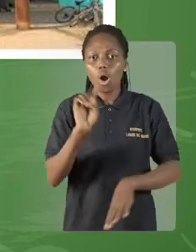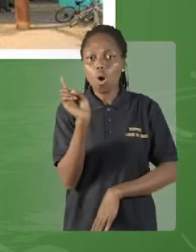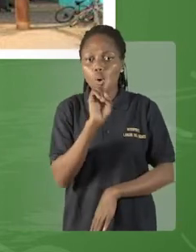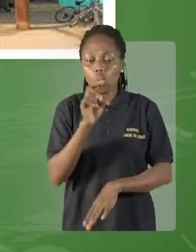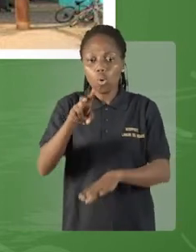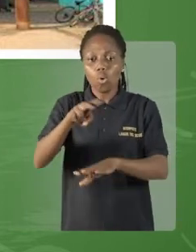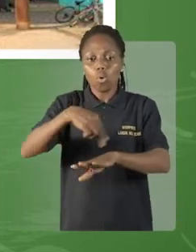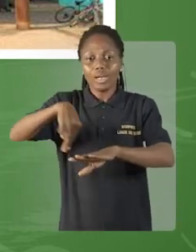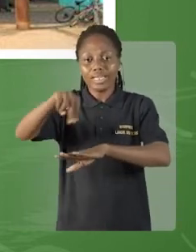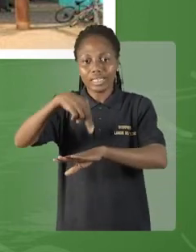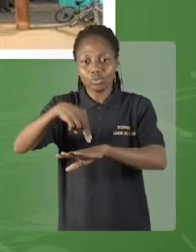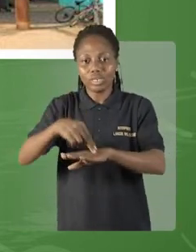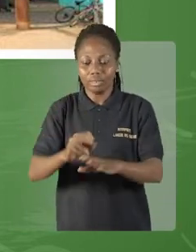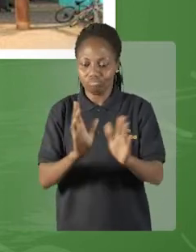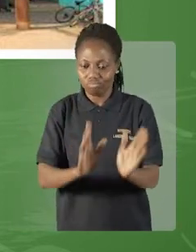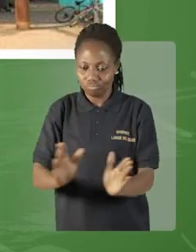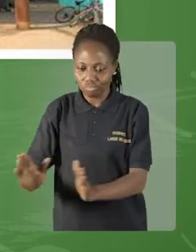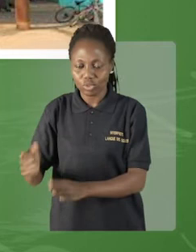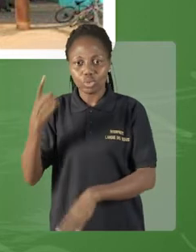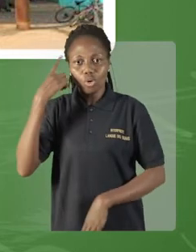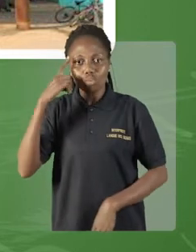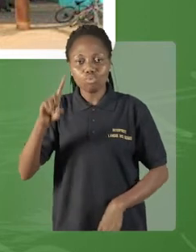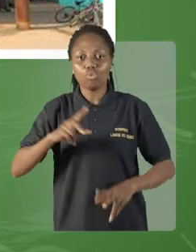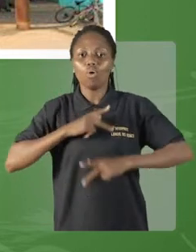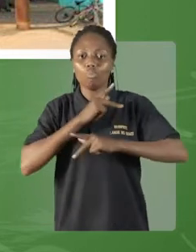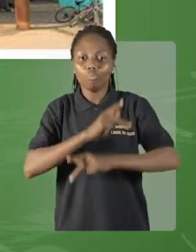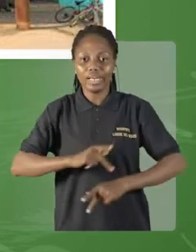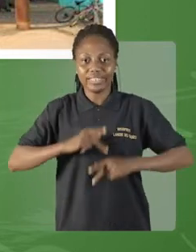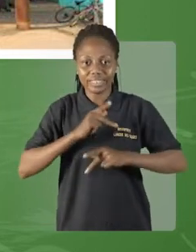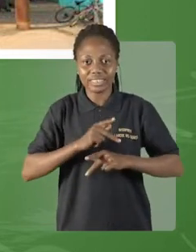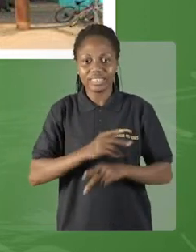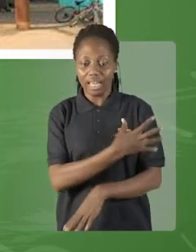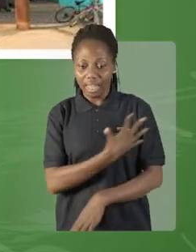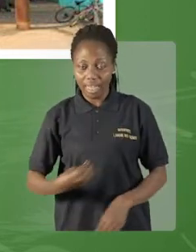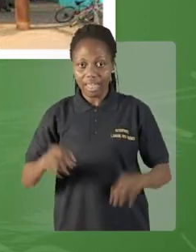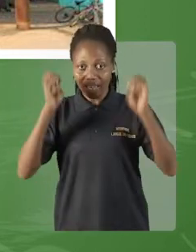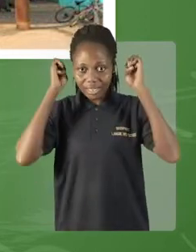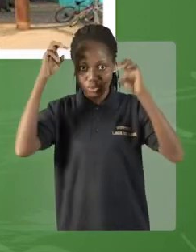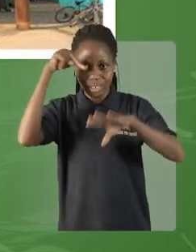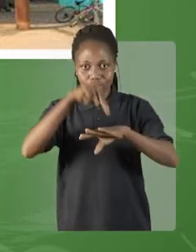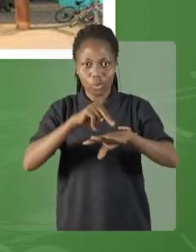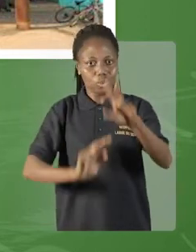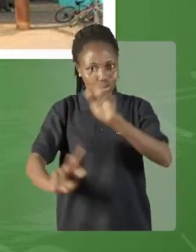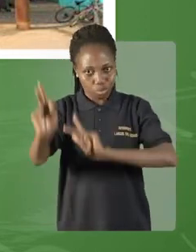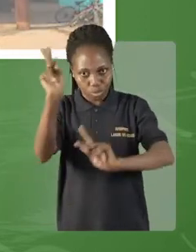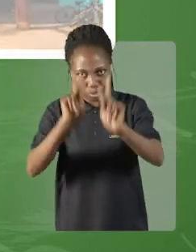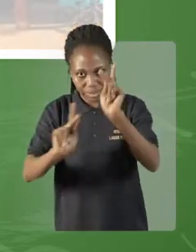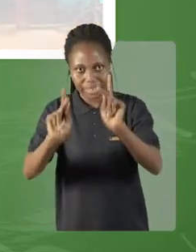est aménagée pour l'agrément et l'éducation du public.